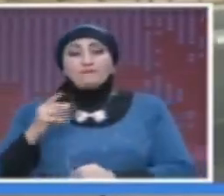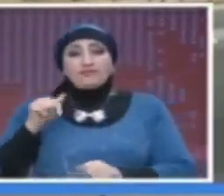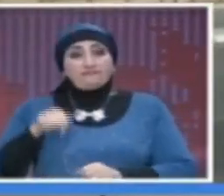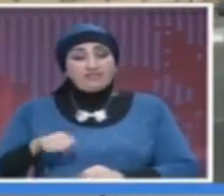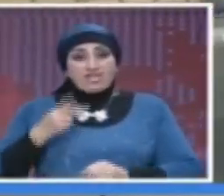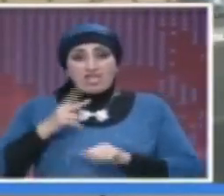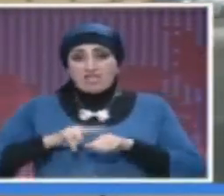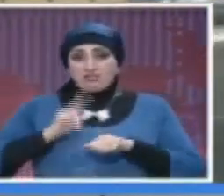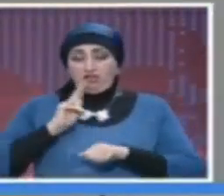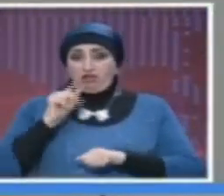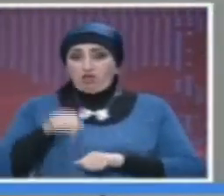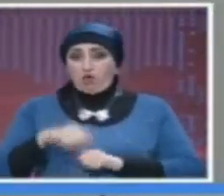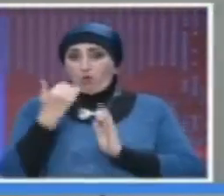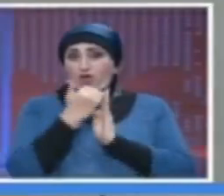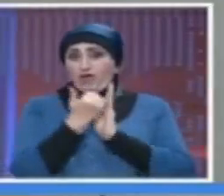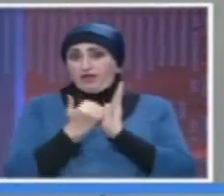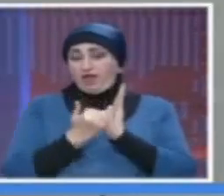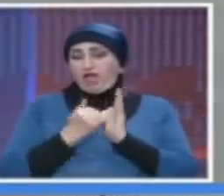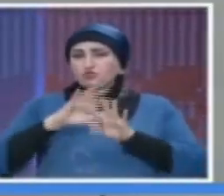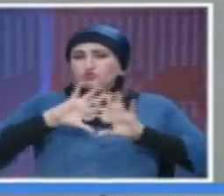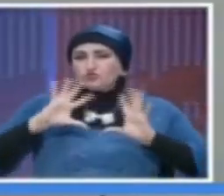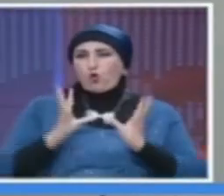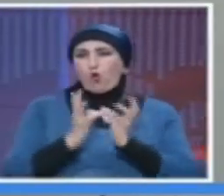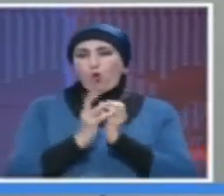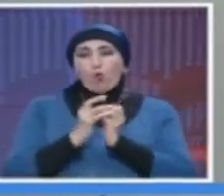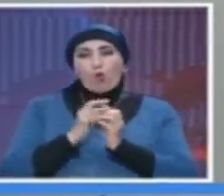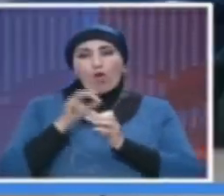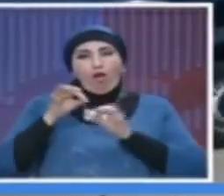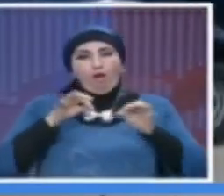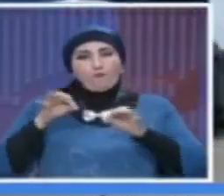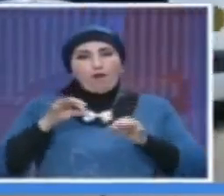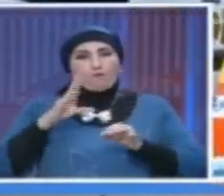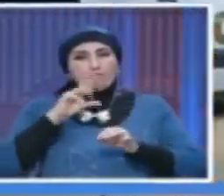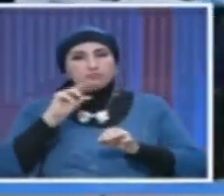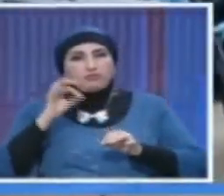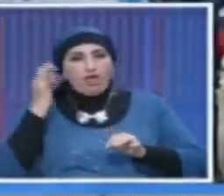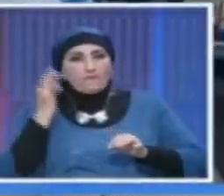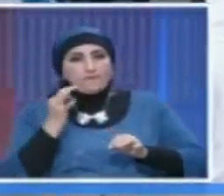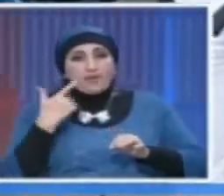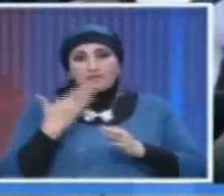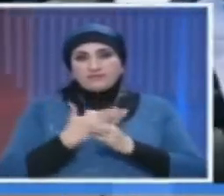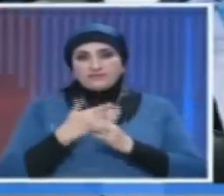إطار تنفيذ إجراءات الخطة الشاملة التي أعدتها الدولة للحد من